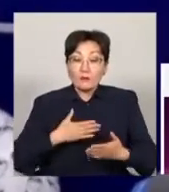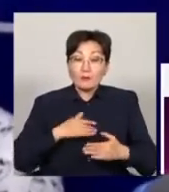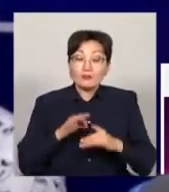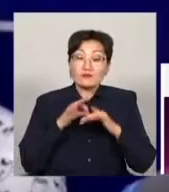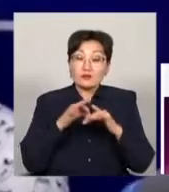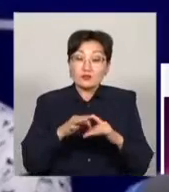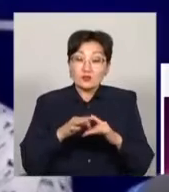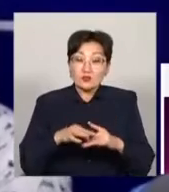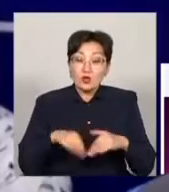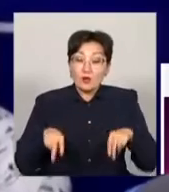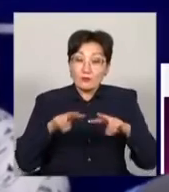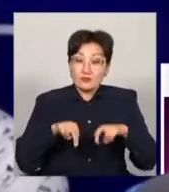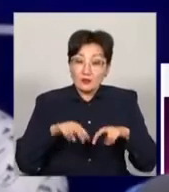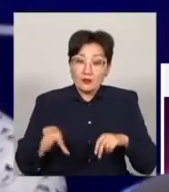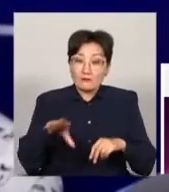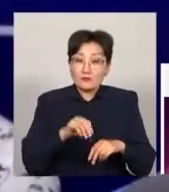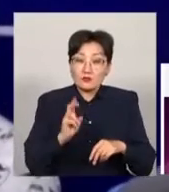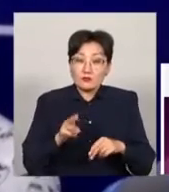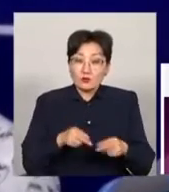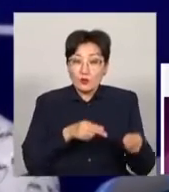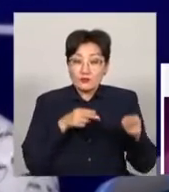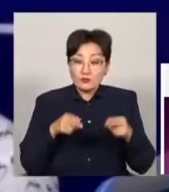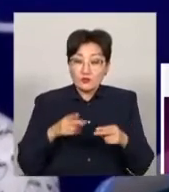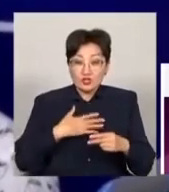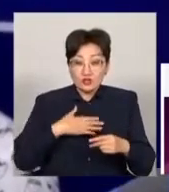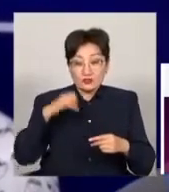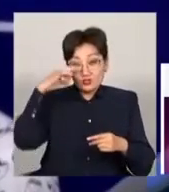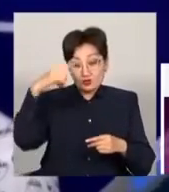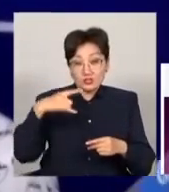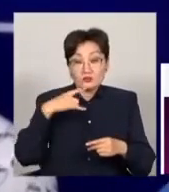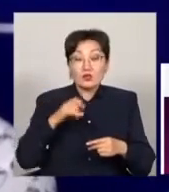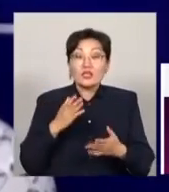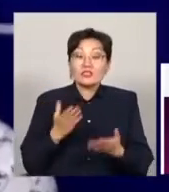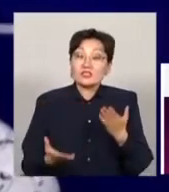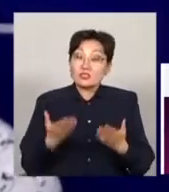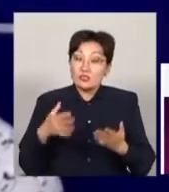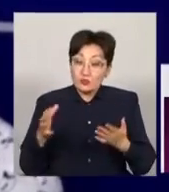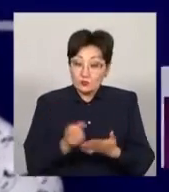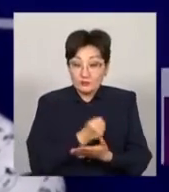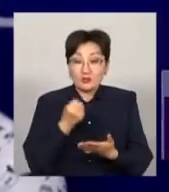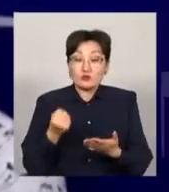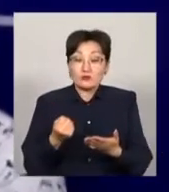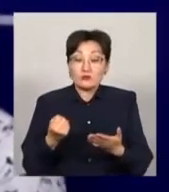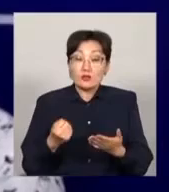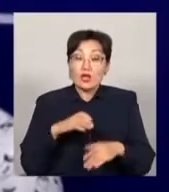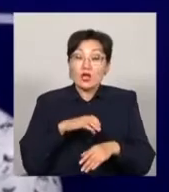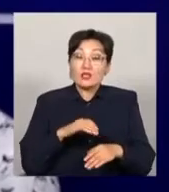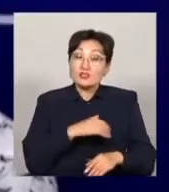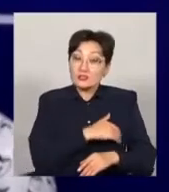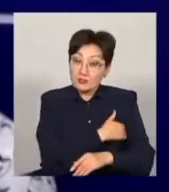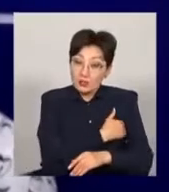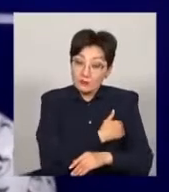проводим термометрию всем, кто заезжает в нашу страну. Если обнаруживается с